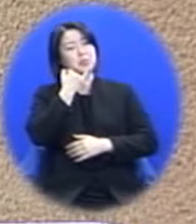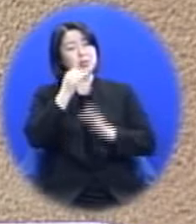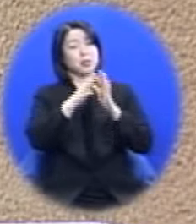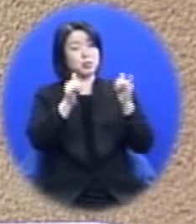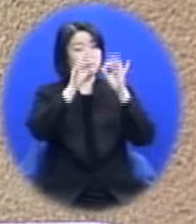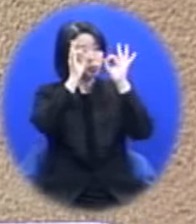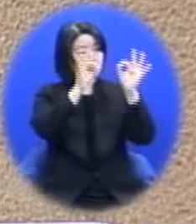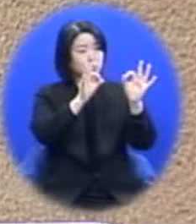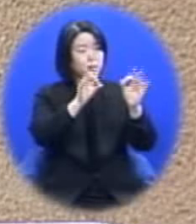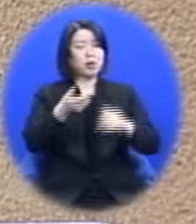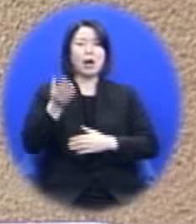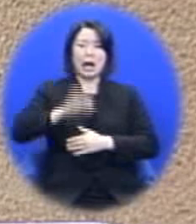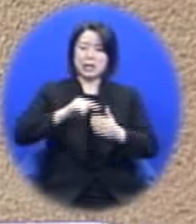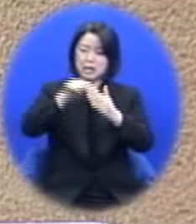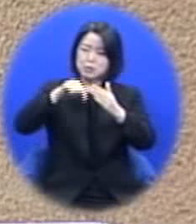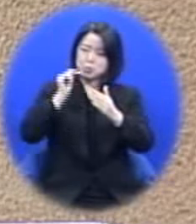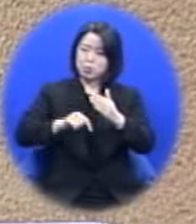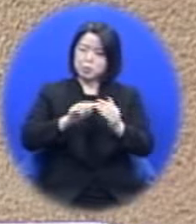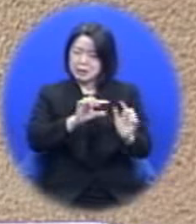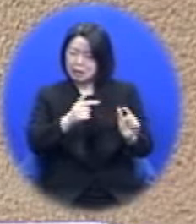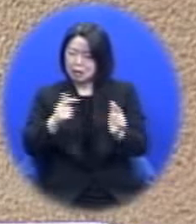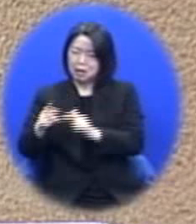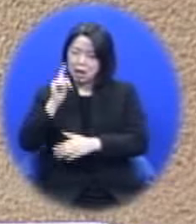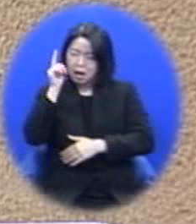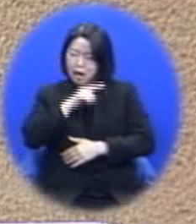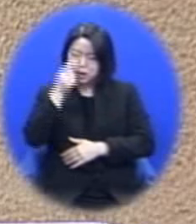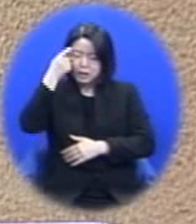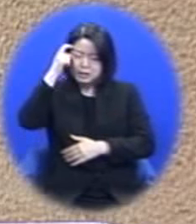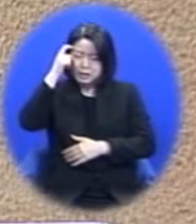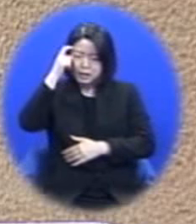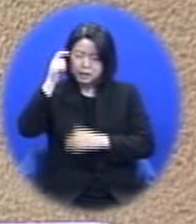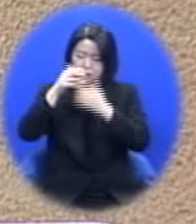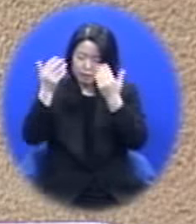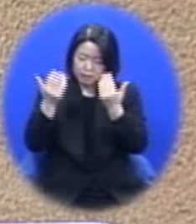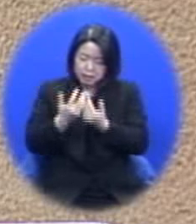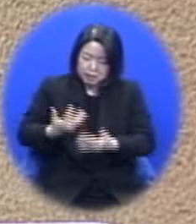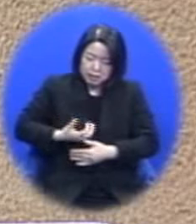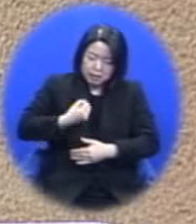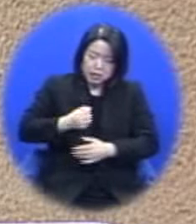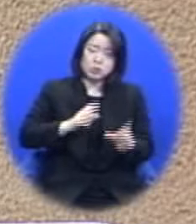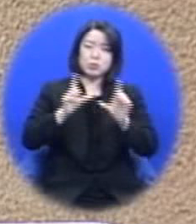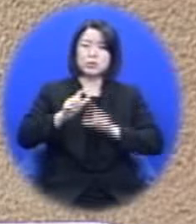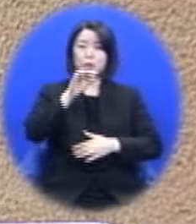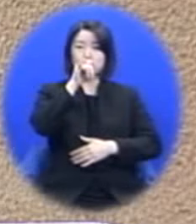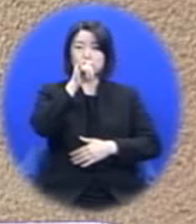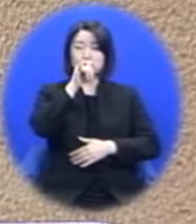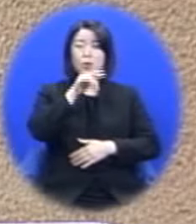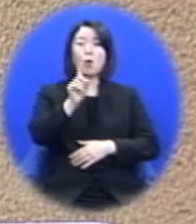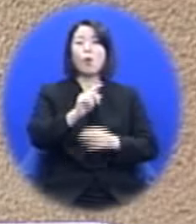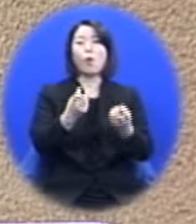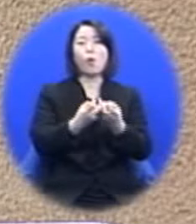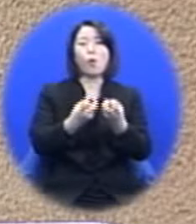보이지만 속으로는 온갖 더러운 악한 생각을 다 품고 살아요. 이거 어떻게 하지요?